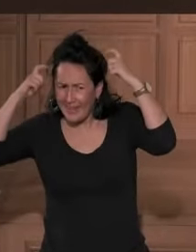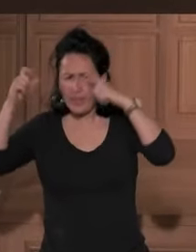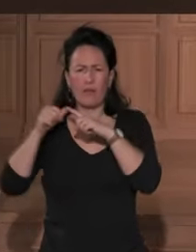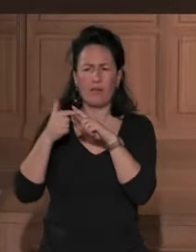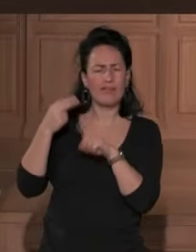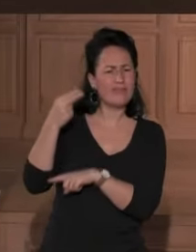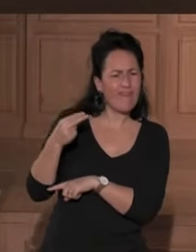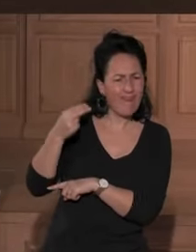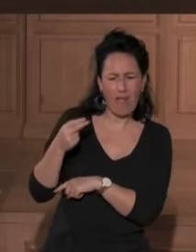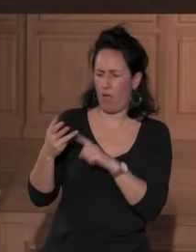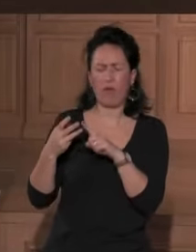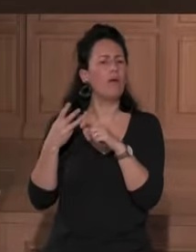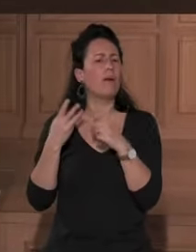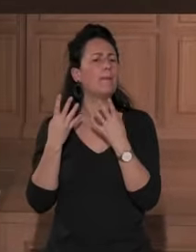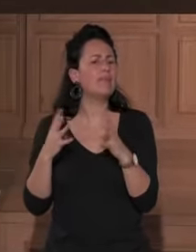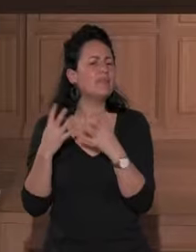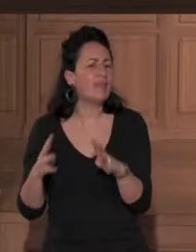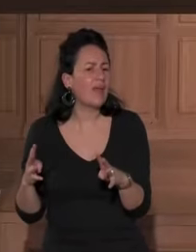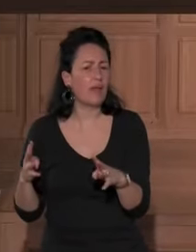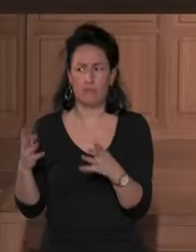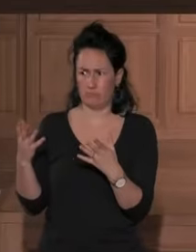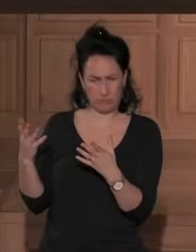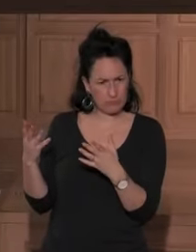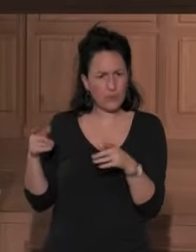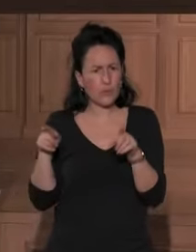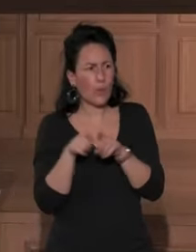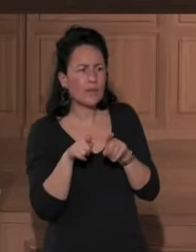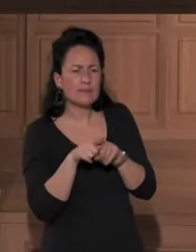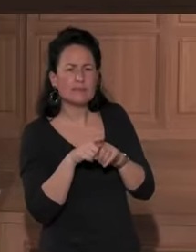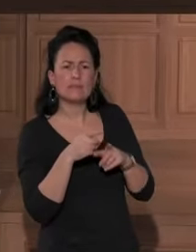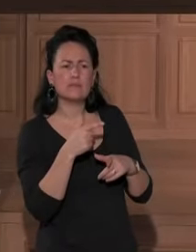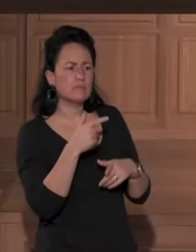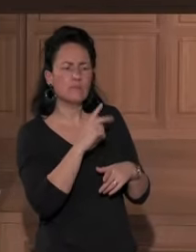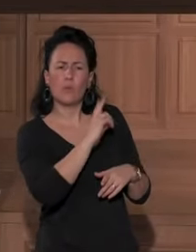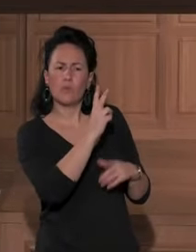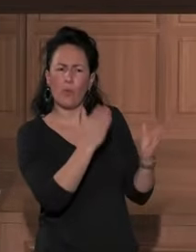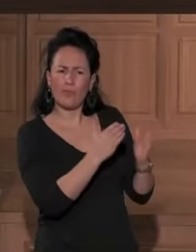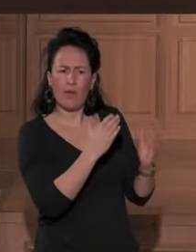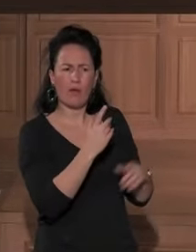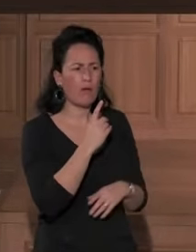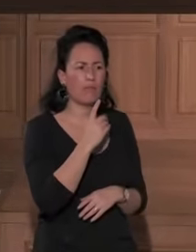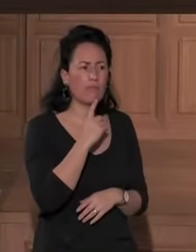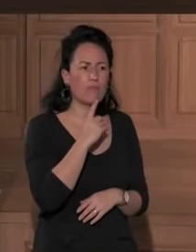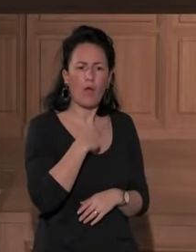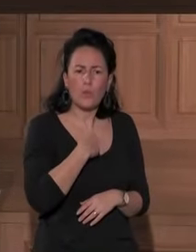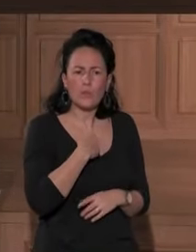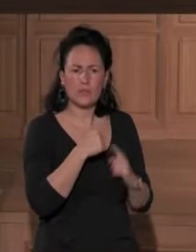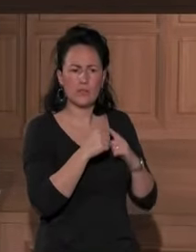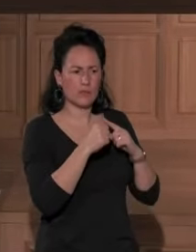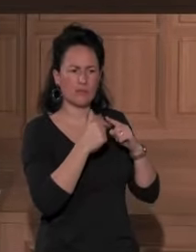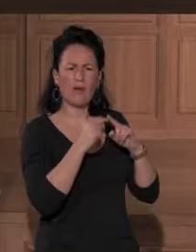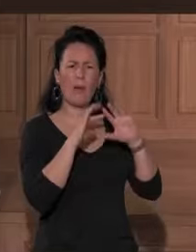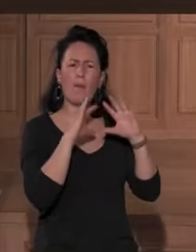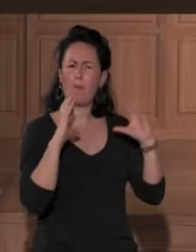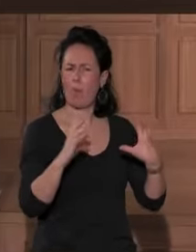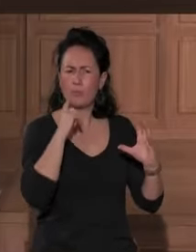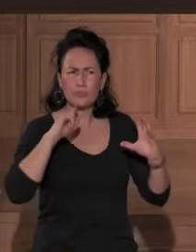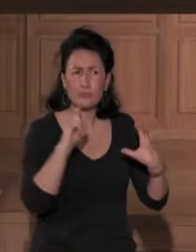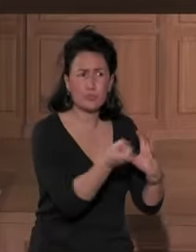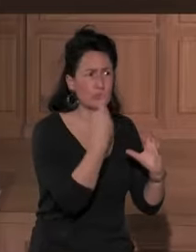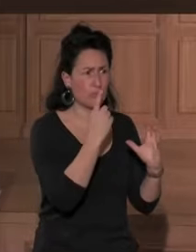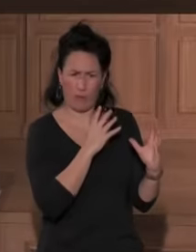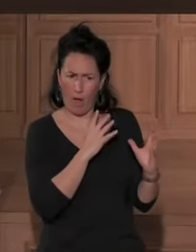Pétrière, avec d'autres associations partenaires aussi, hein, celle de Anthony... Le Monde Bleu, Un Ballon pour Tous, Top Gun, L'Inclusif, Tes